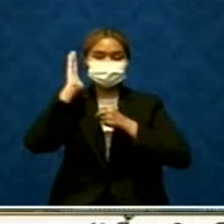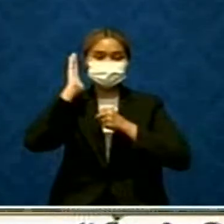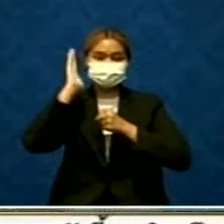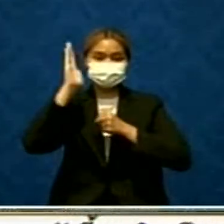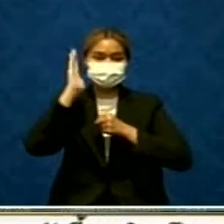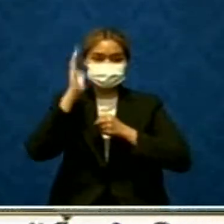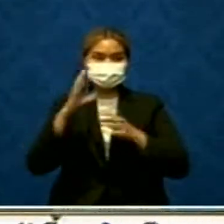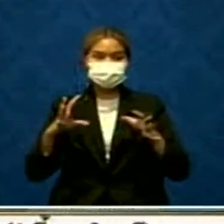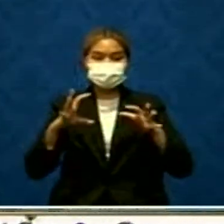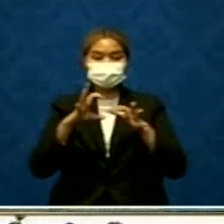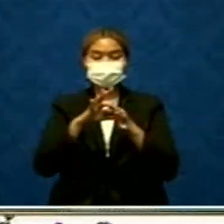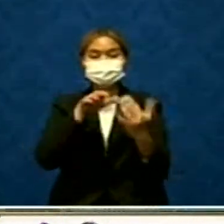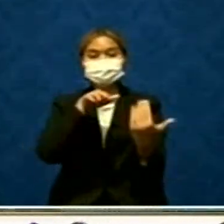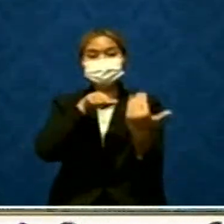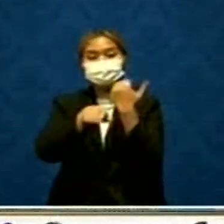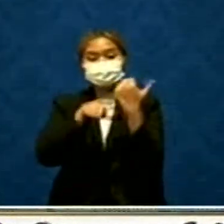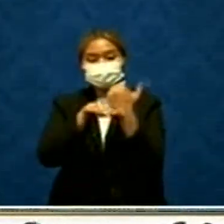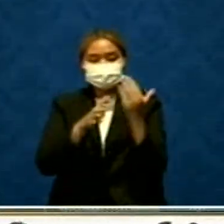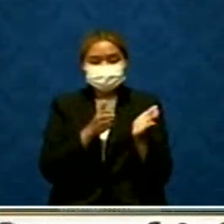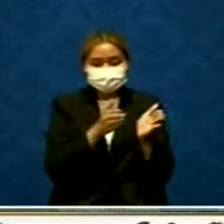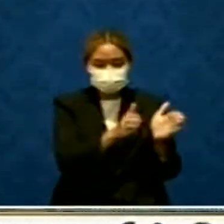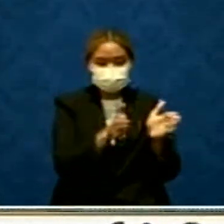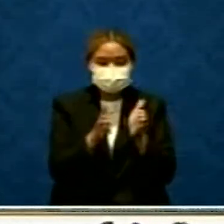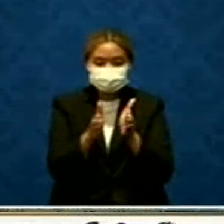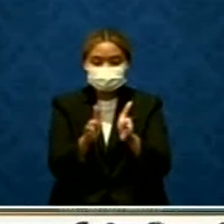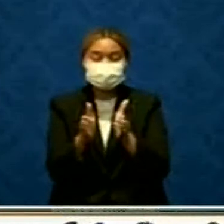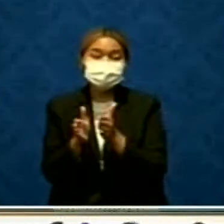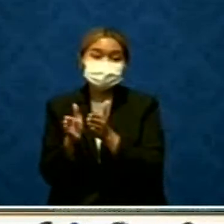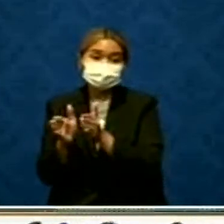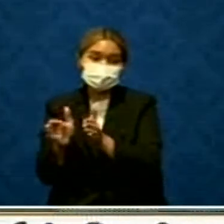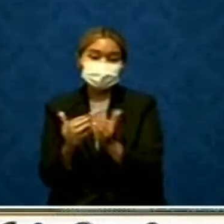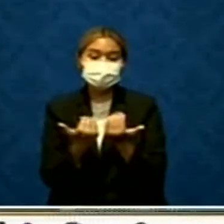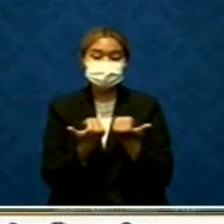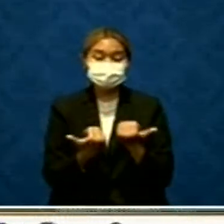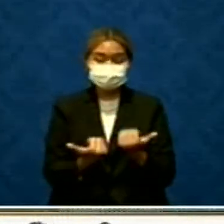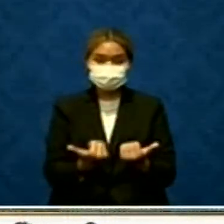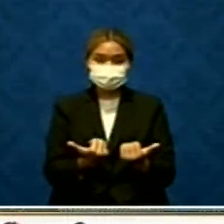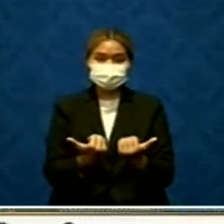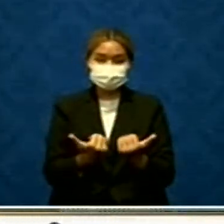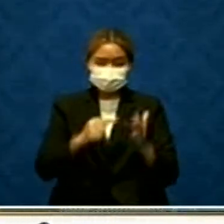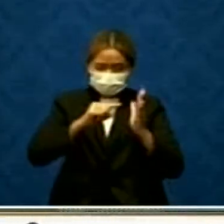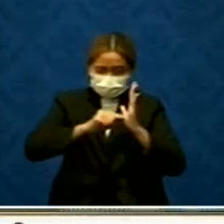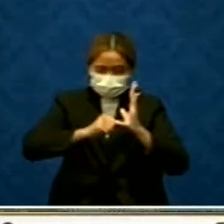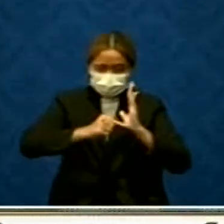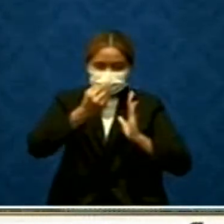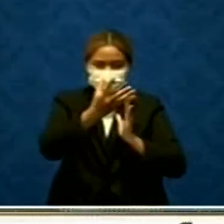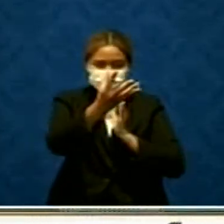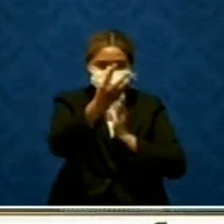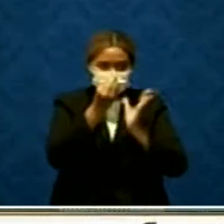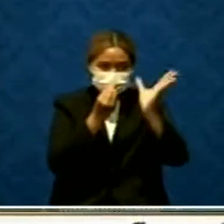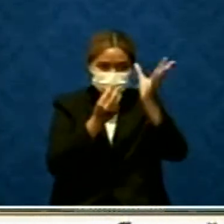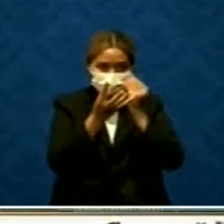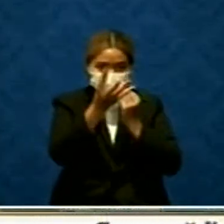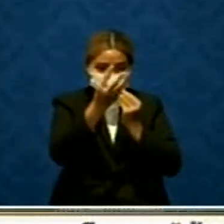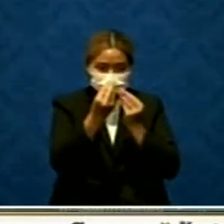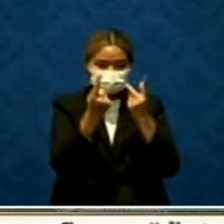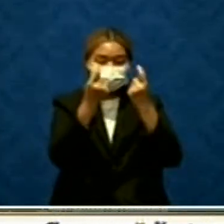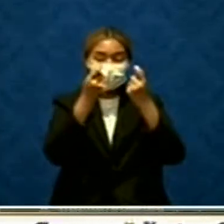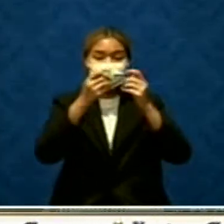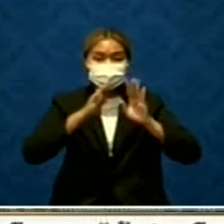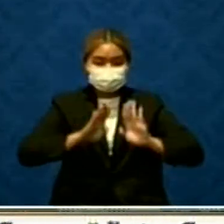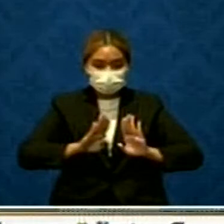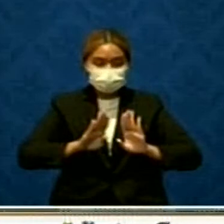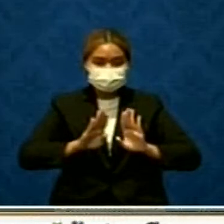ส้นทางแนวทางแผนแม่บท MMAP นะครับซึ่งขณะนี้ได้เริ่มการศึกษาออกแบบเป็นโครงการนั่งร่องนะครับ